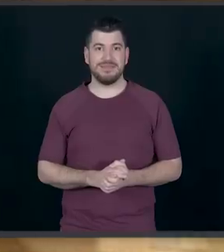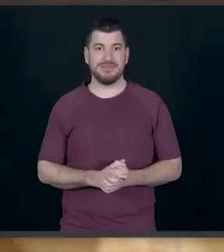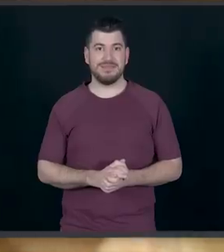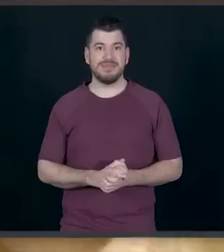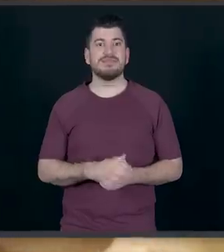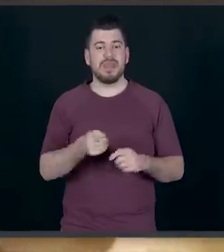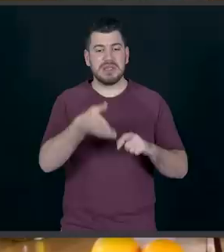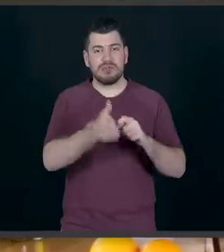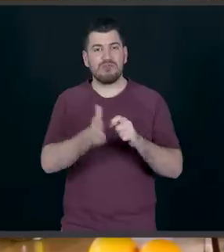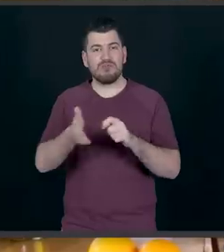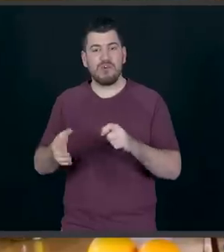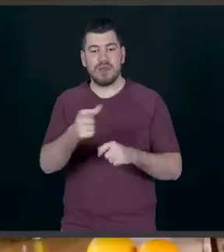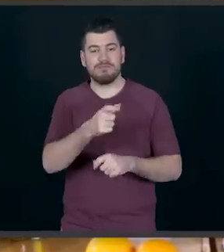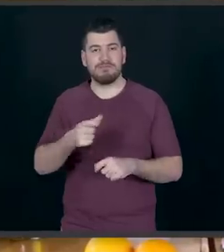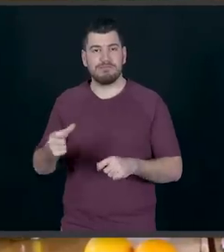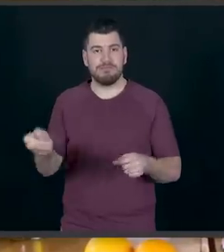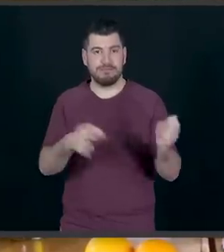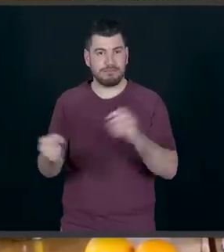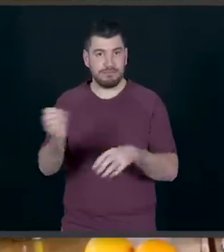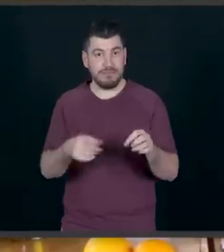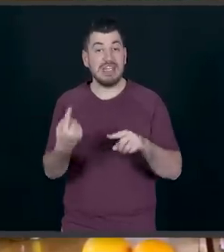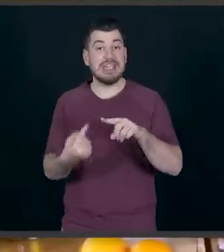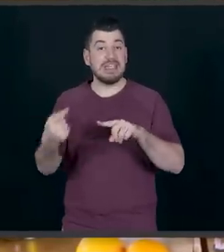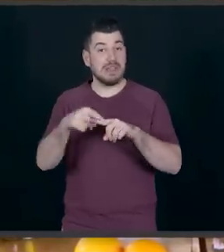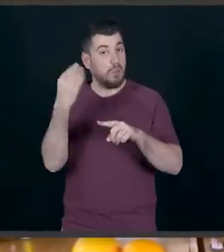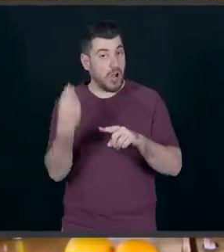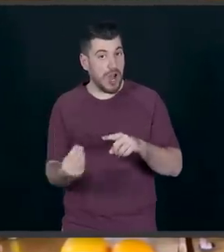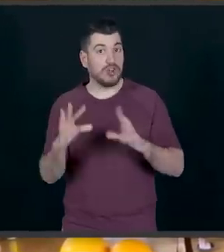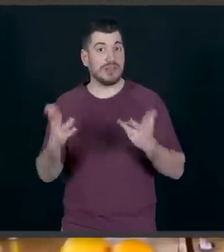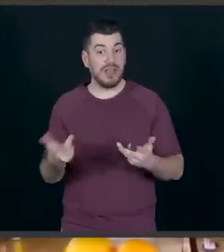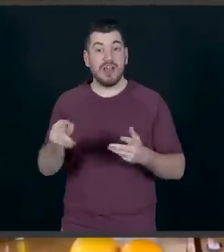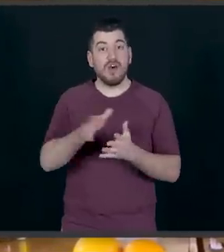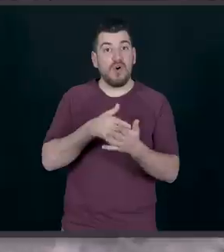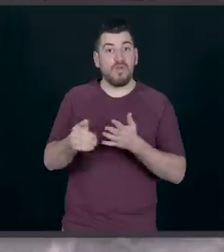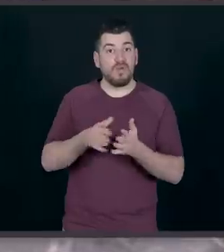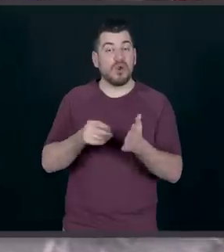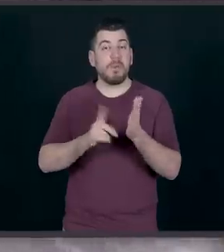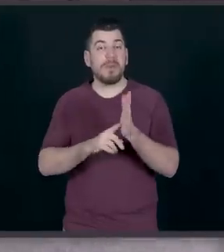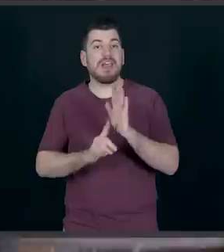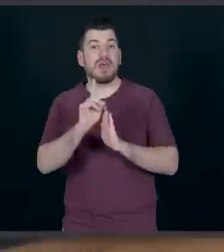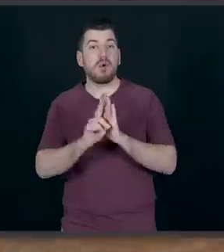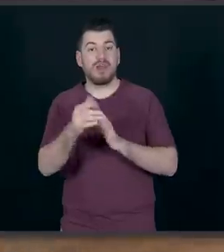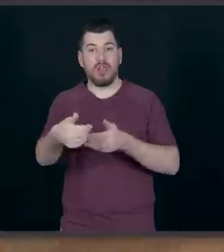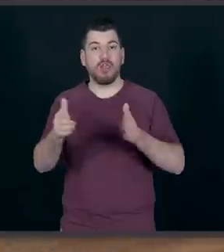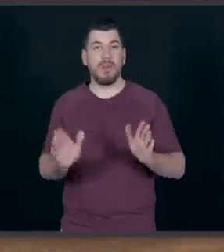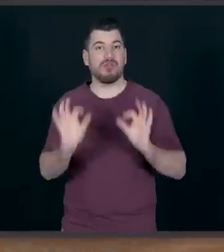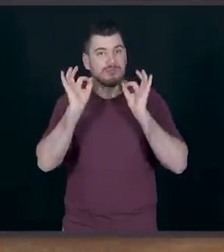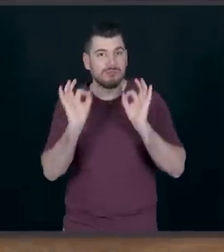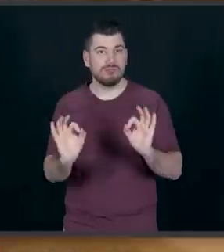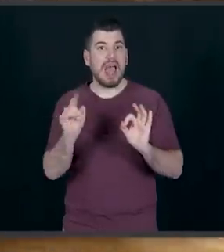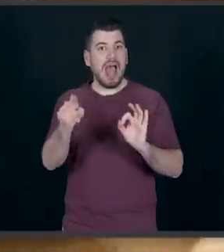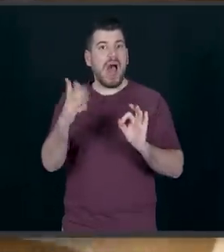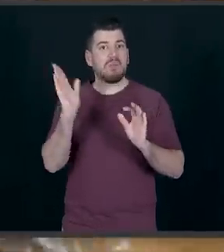Το κόβω σε μικρά κομμάτια και πολύ καλό θα ήταν, σε αυτό το σημείο να σας πω, το βούτυρο να είναι σε θερμοκρασία δωματίου. Αν μπορείτε αφήσει το μία